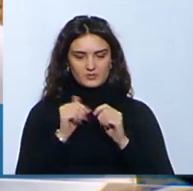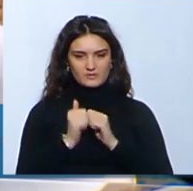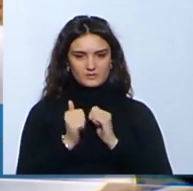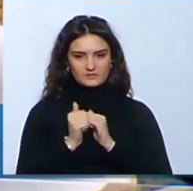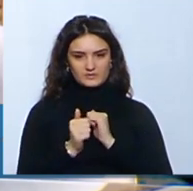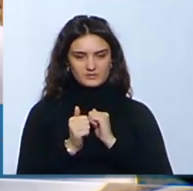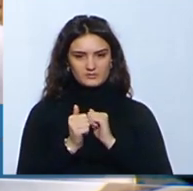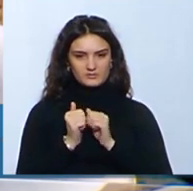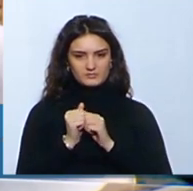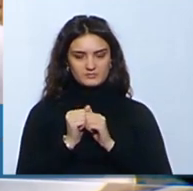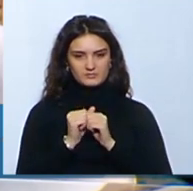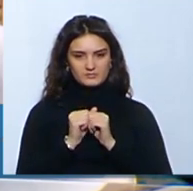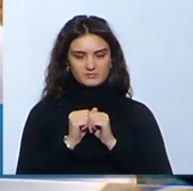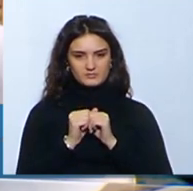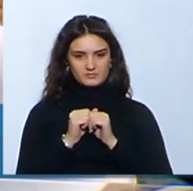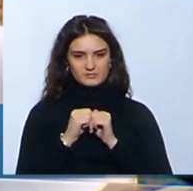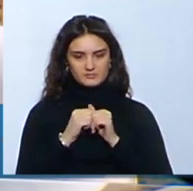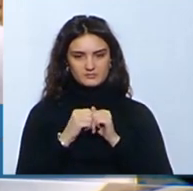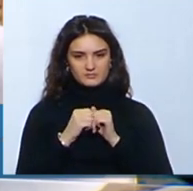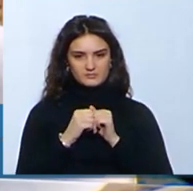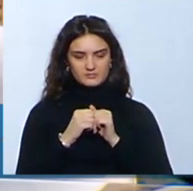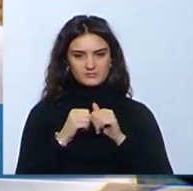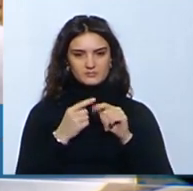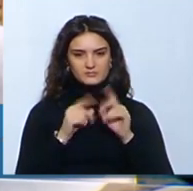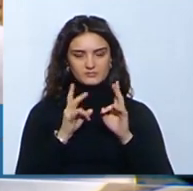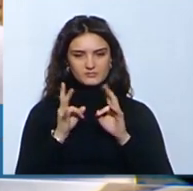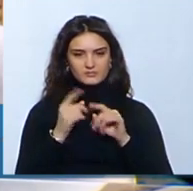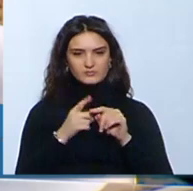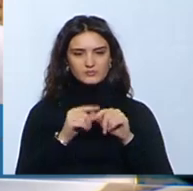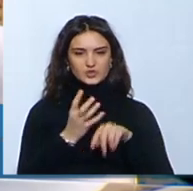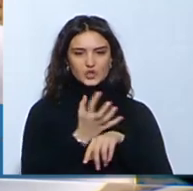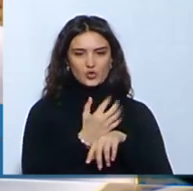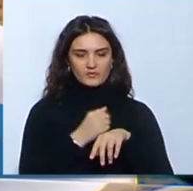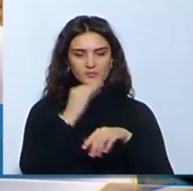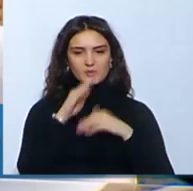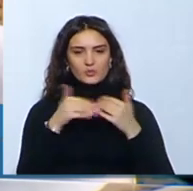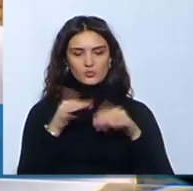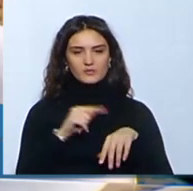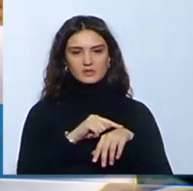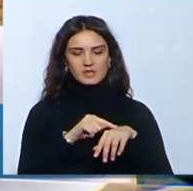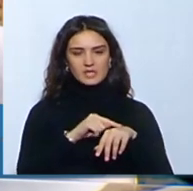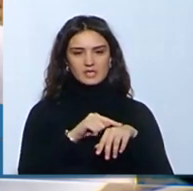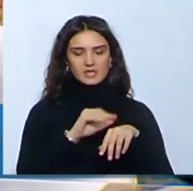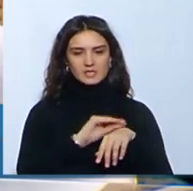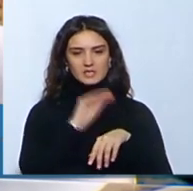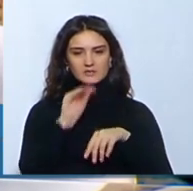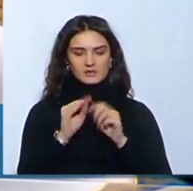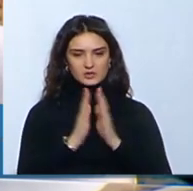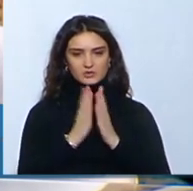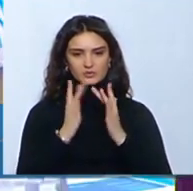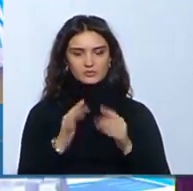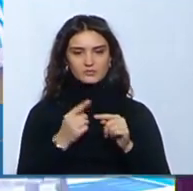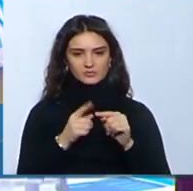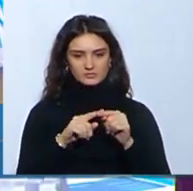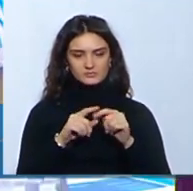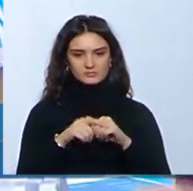ყოველთვის სრულდება ხოლმე ვთქვათ რქოვანის ტოტალური შემღროვით, რომელიც შემდგომ უკვე რქოვანის გადანერგვას ხოს და ასე